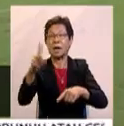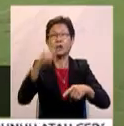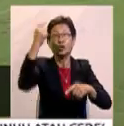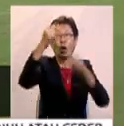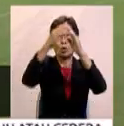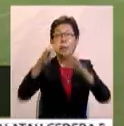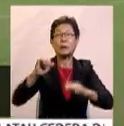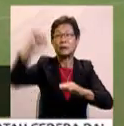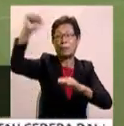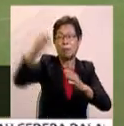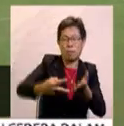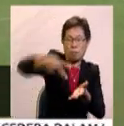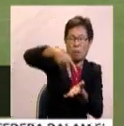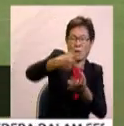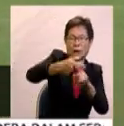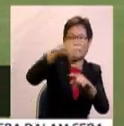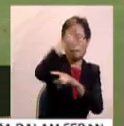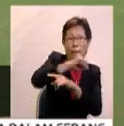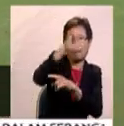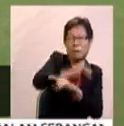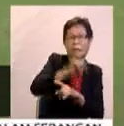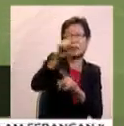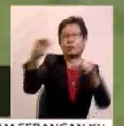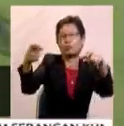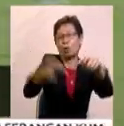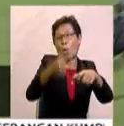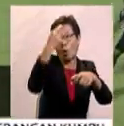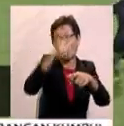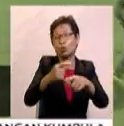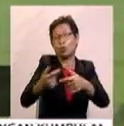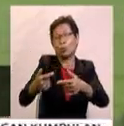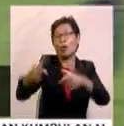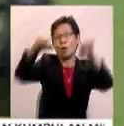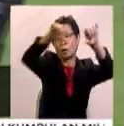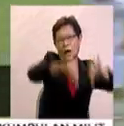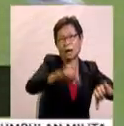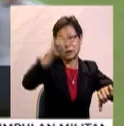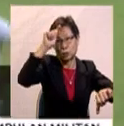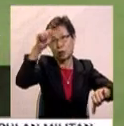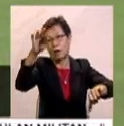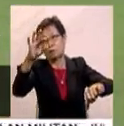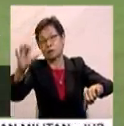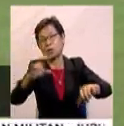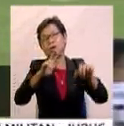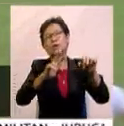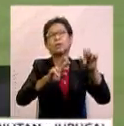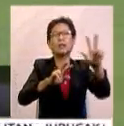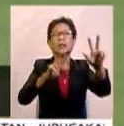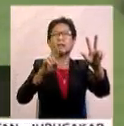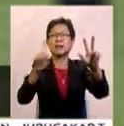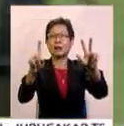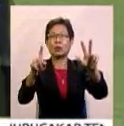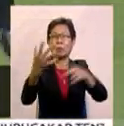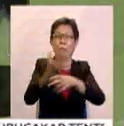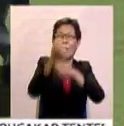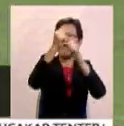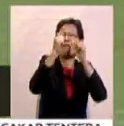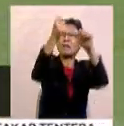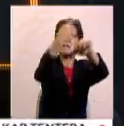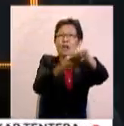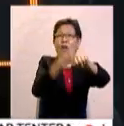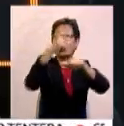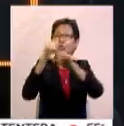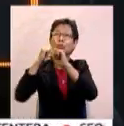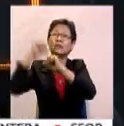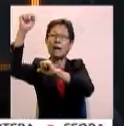Tuan rumah Sabah bangkit daripada ketinggalan satu gol untuk membenam Terengganu FC 2-3-1. Ini kemenangan pertama The